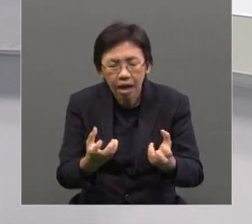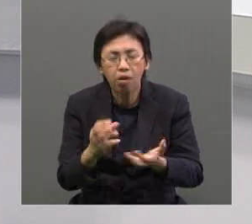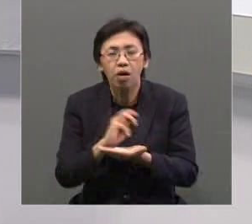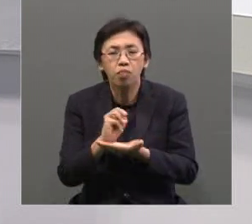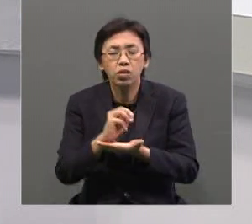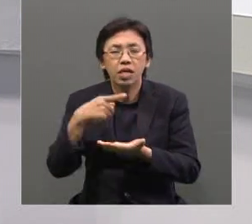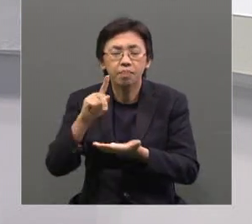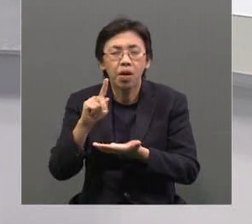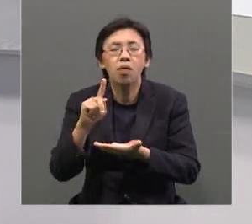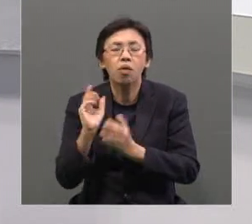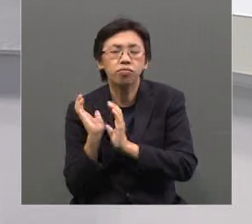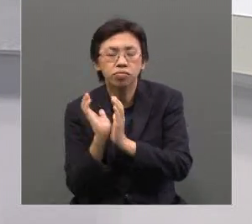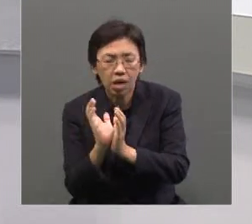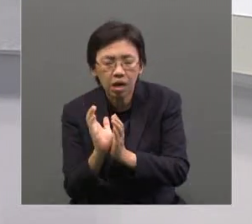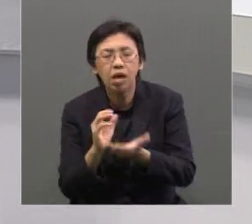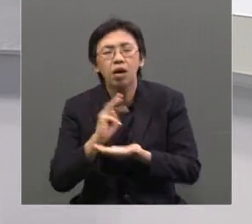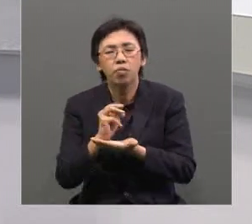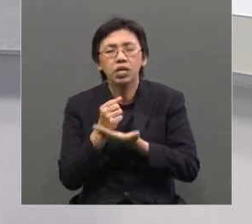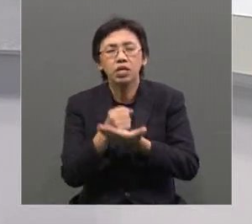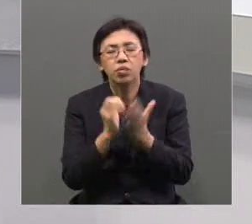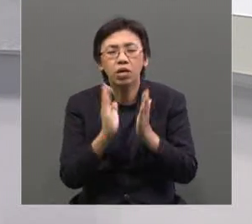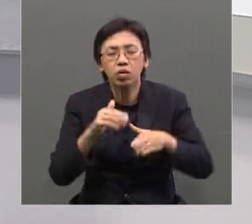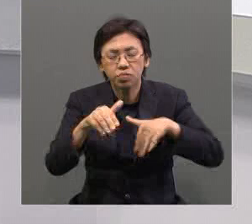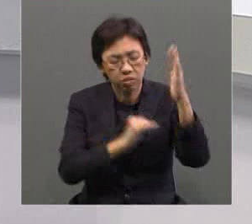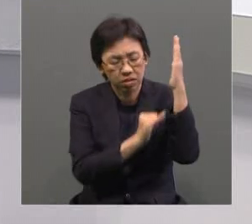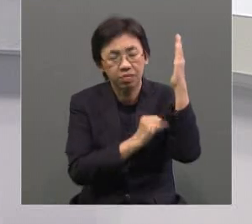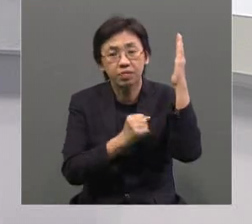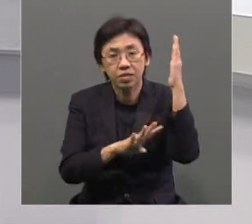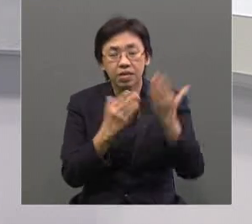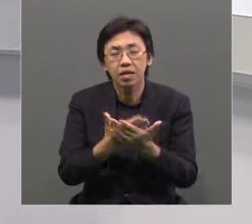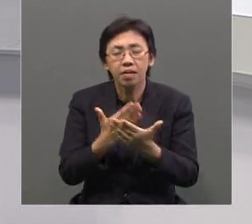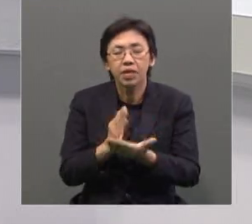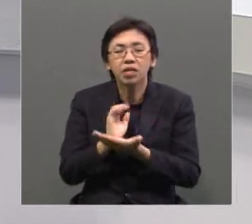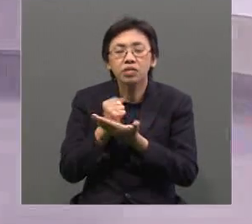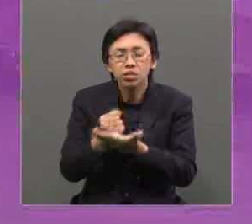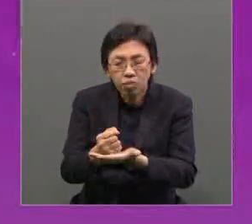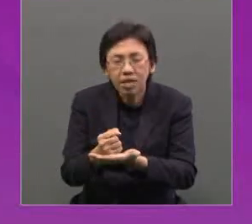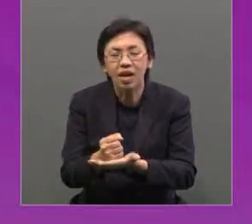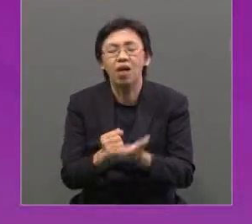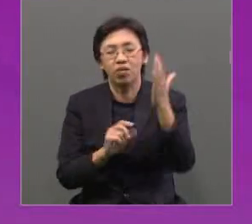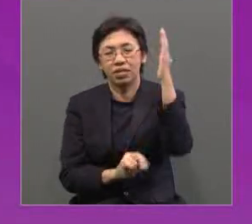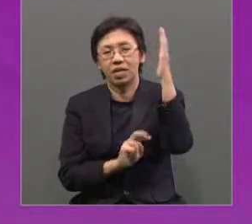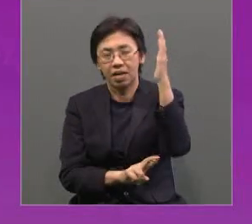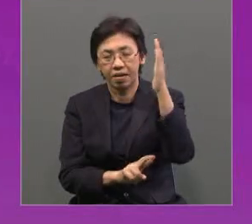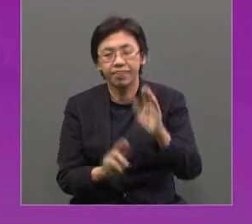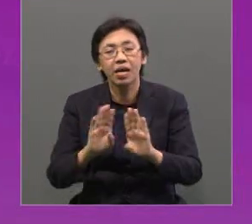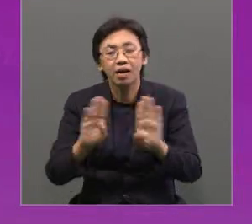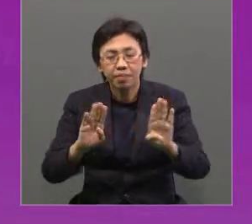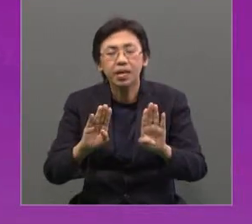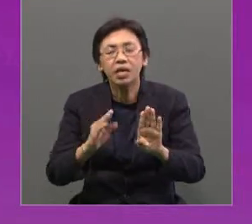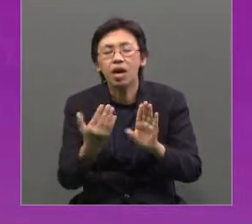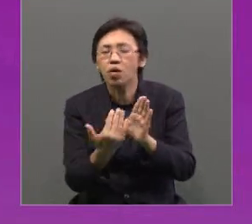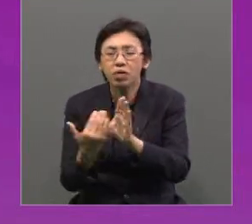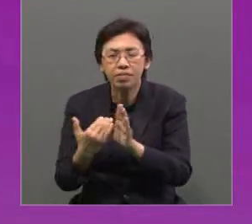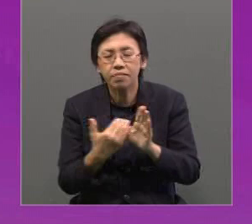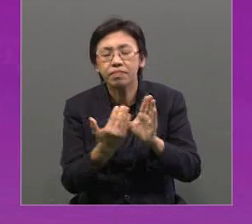และมูลนิธิสงเคราะห์ผู้ประสบภัย14จังหวัดก็จะมอบเงินช่วยเหลือให้กับผู้ประสบภัยหลังจากมีการตั้งโต๊ะเปิดให้ลงทะเบียนช่วง